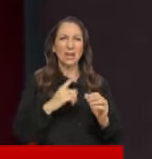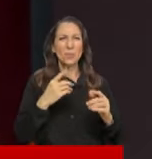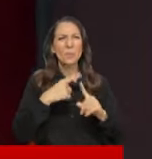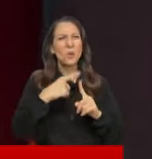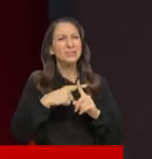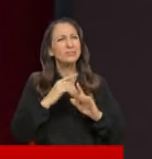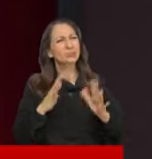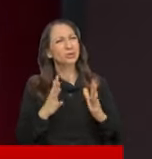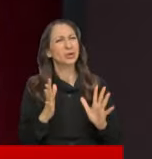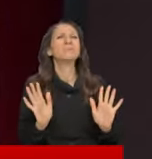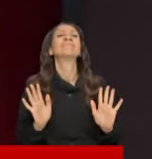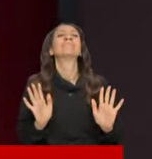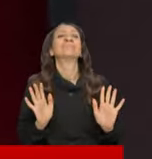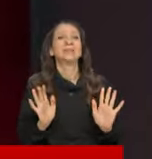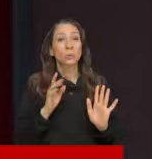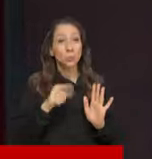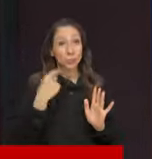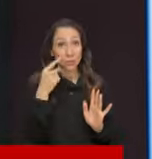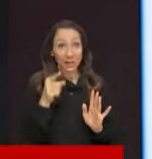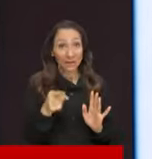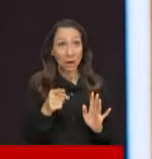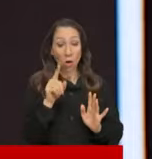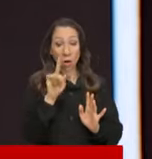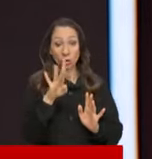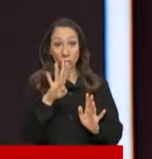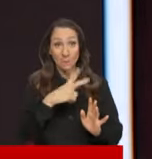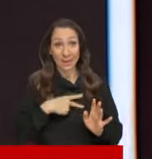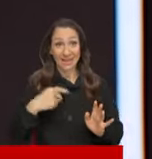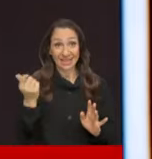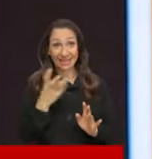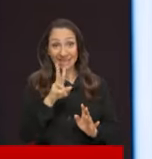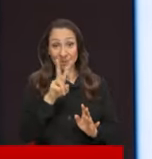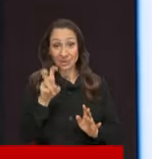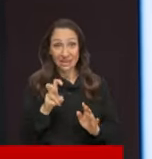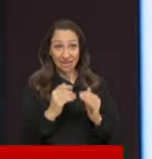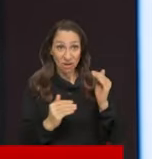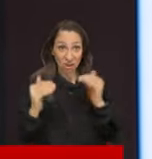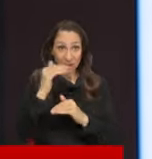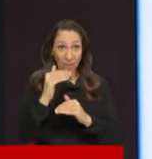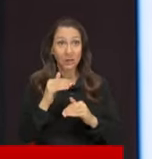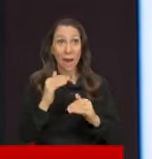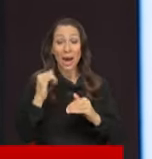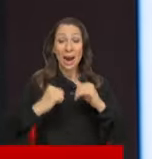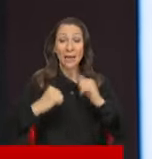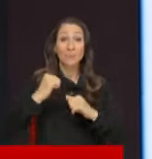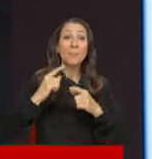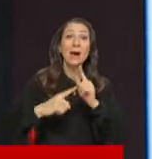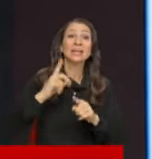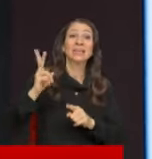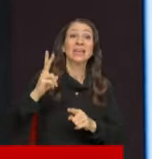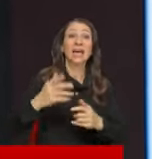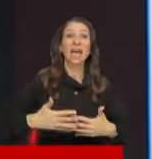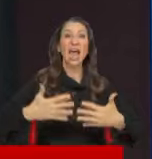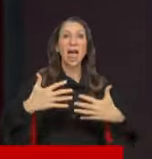motivasyonu bozuluyor Eee Bu yönüyle 14 belediye sayısını 28'e çıkartacağım ama rakip Siyasi partinin